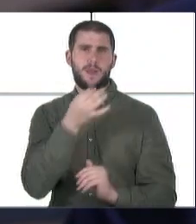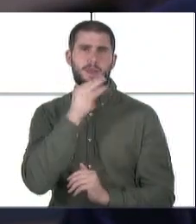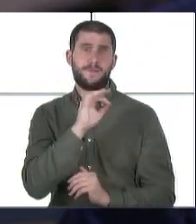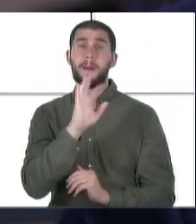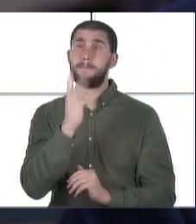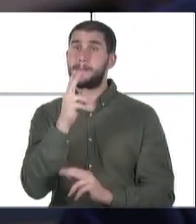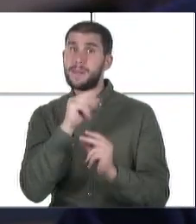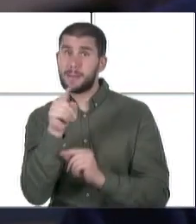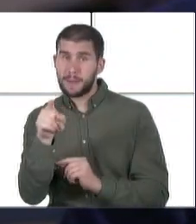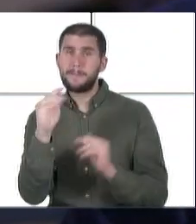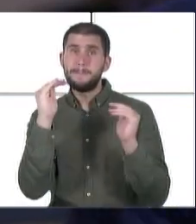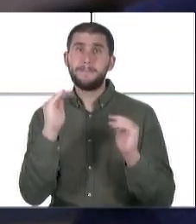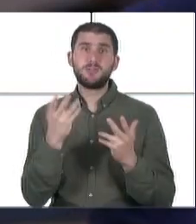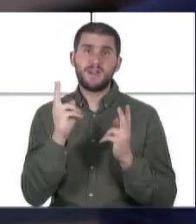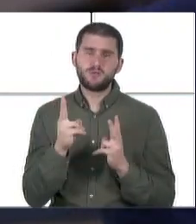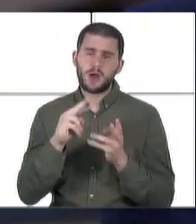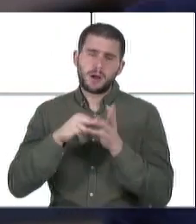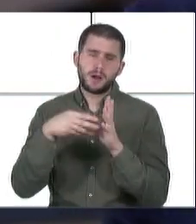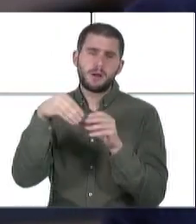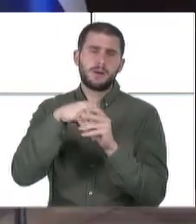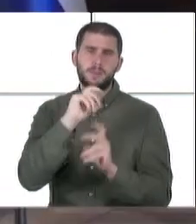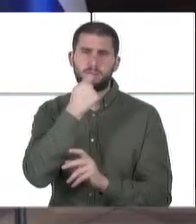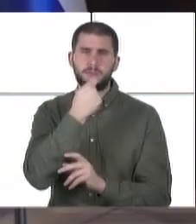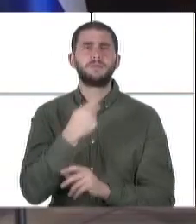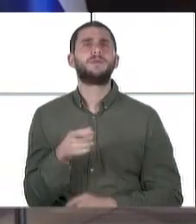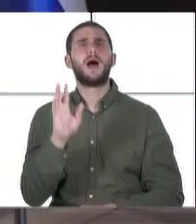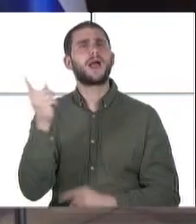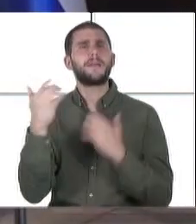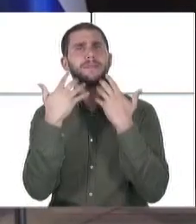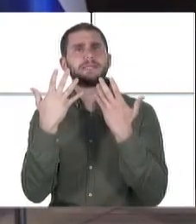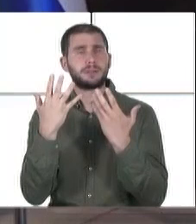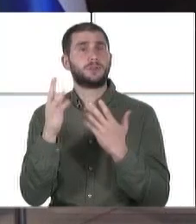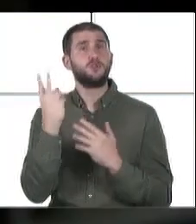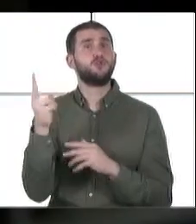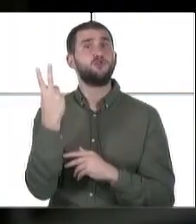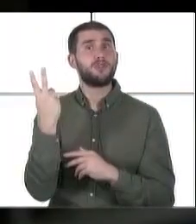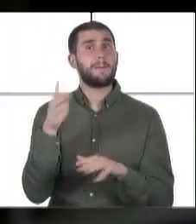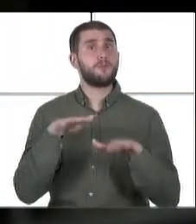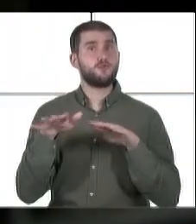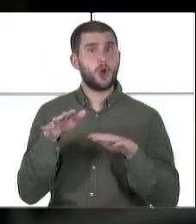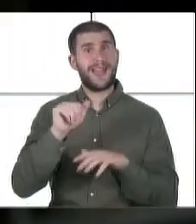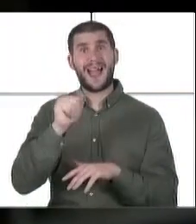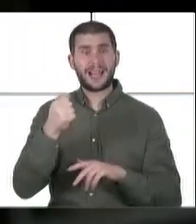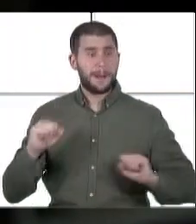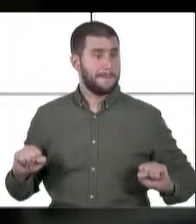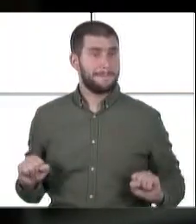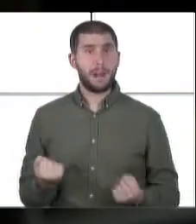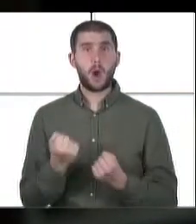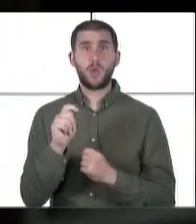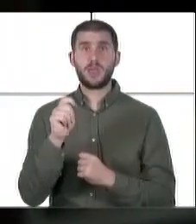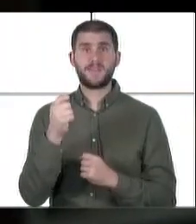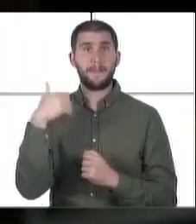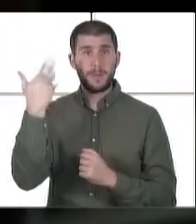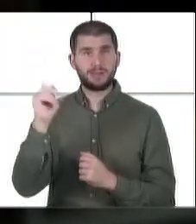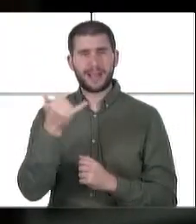שמדברים, ככל שניתן, בחדרים סגורים. אז איך אתה מסביר את, בכלל, שתי הממשלות האלה, הממשלות שהכי פעלו בחוץ, וגם